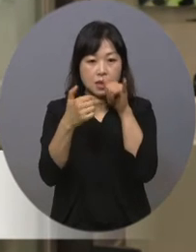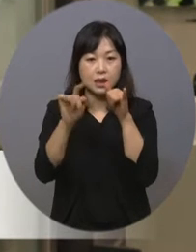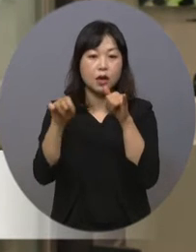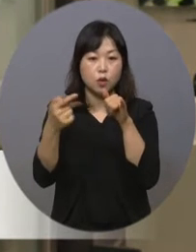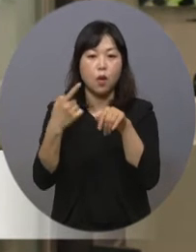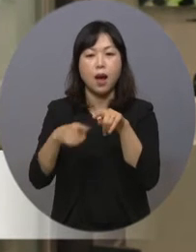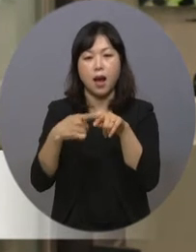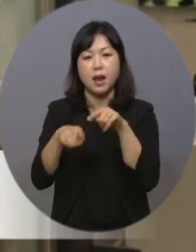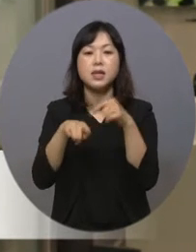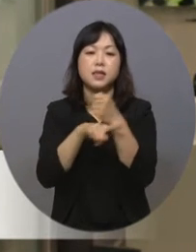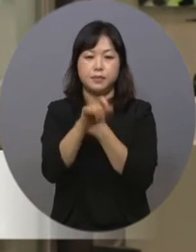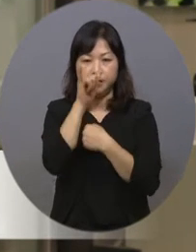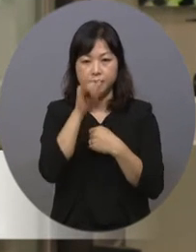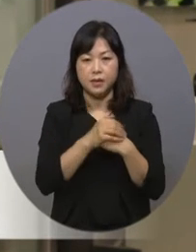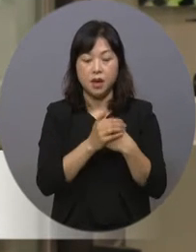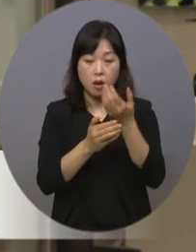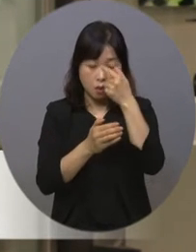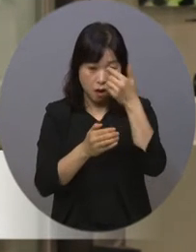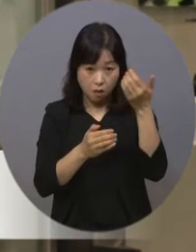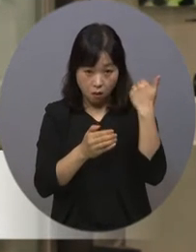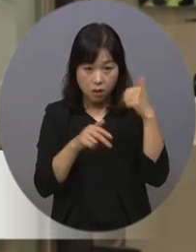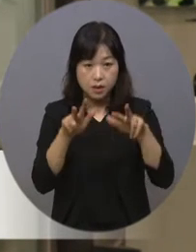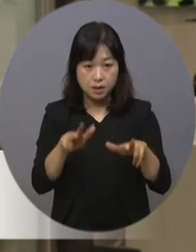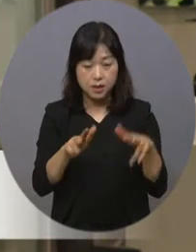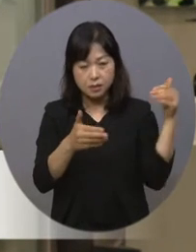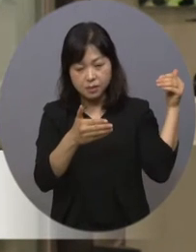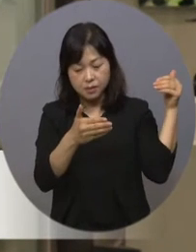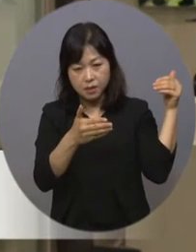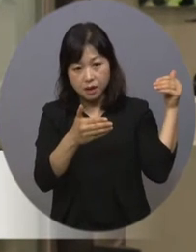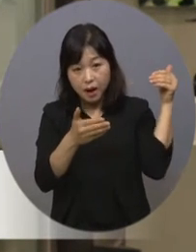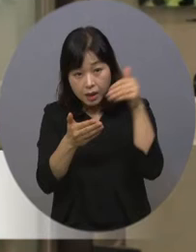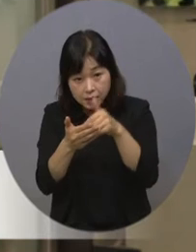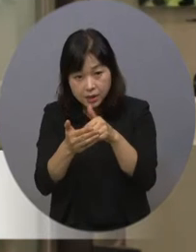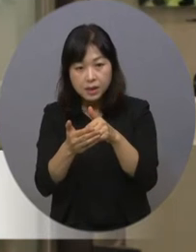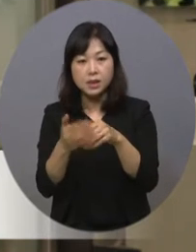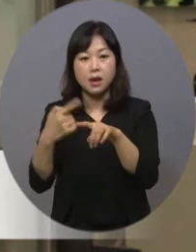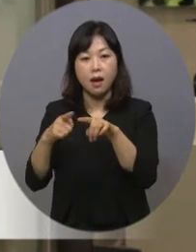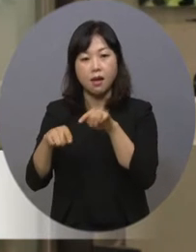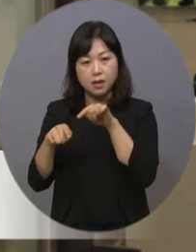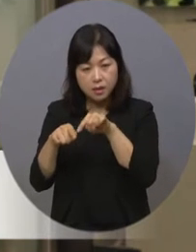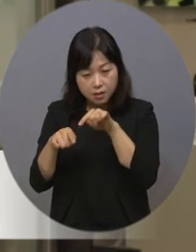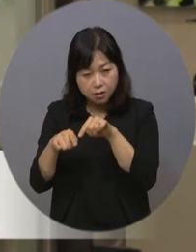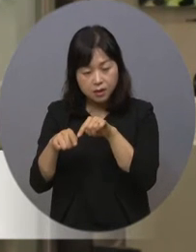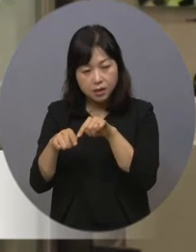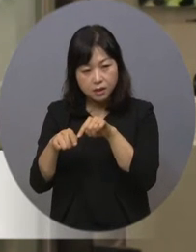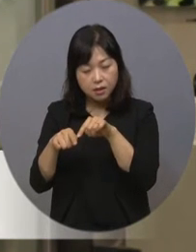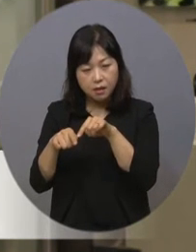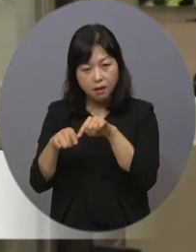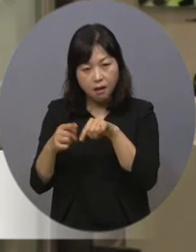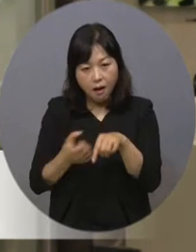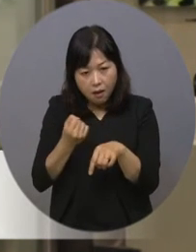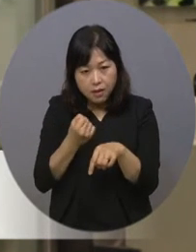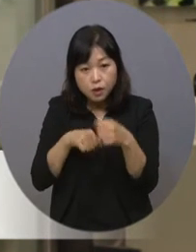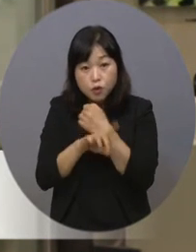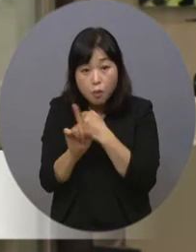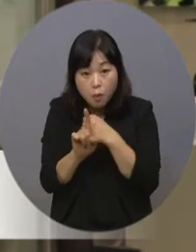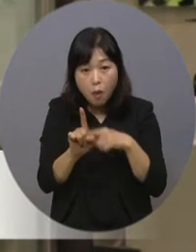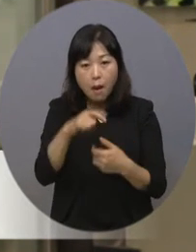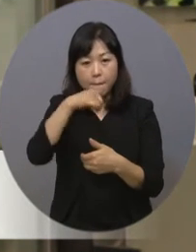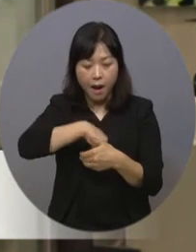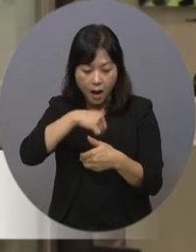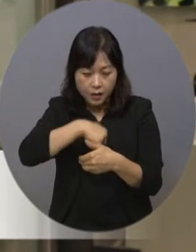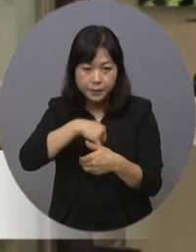과거로부터 지금까지 현재까지 이 장도를 대할 때는 항상 마음을 다스리는 칼이라고 합니다.